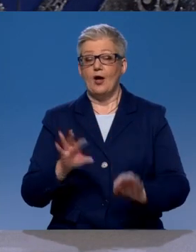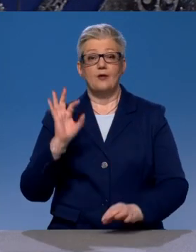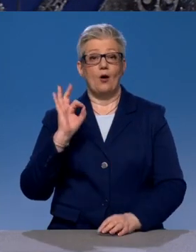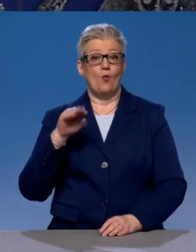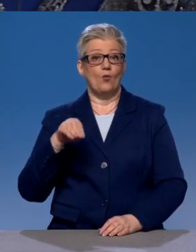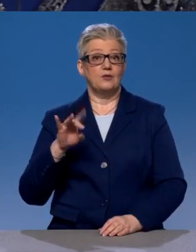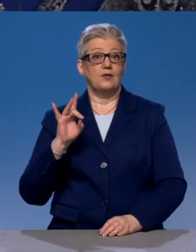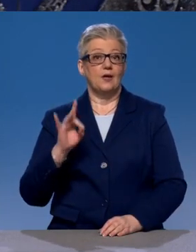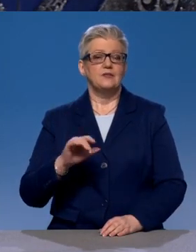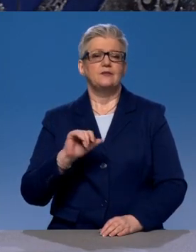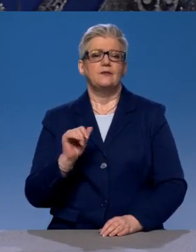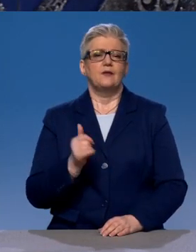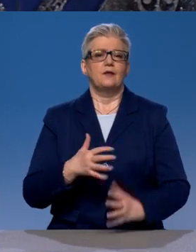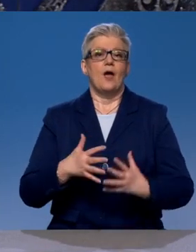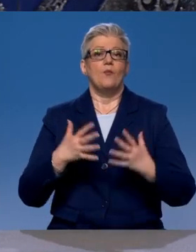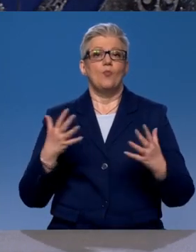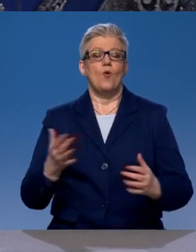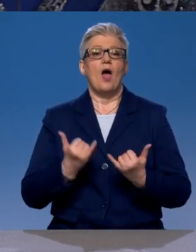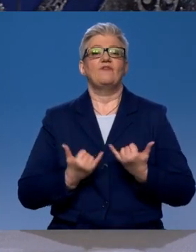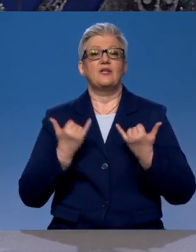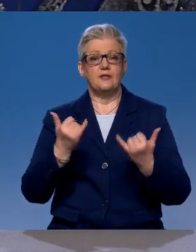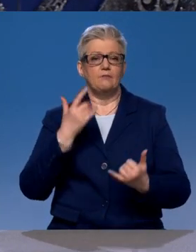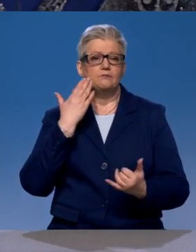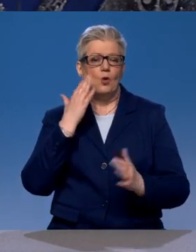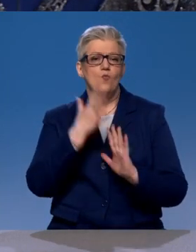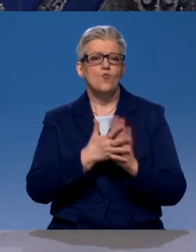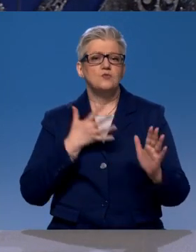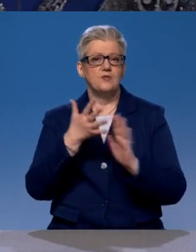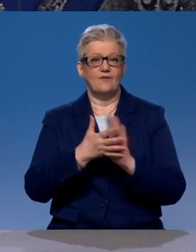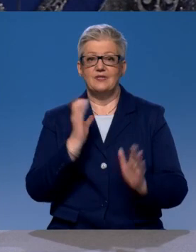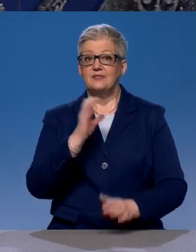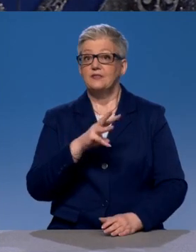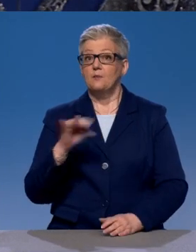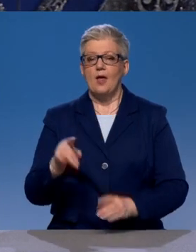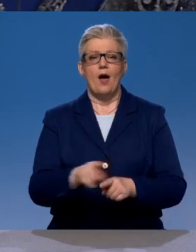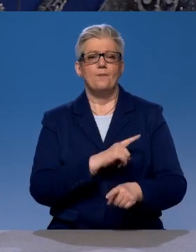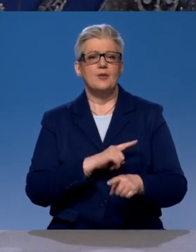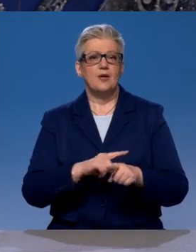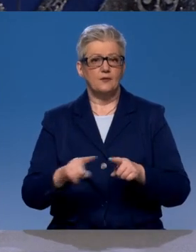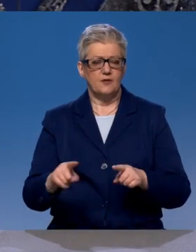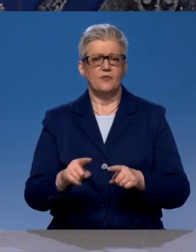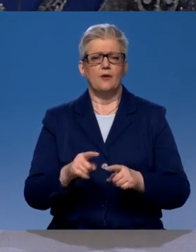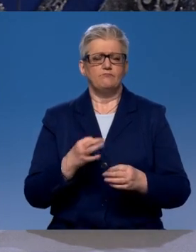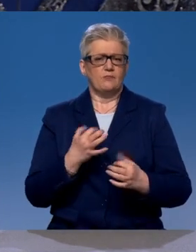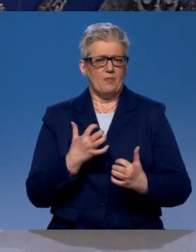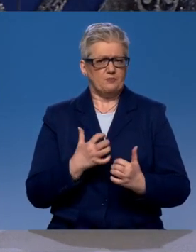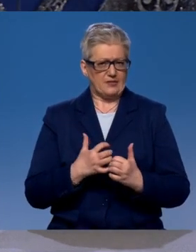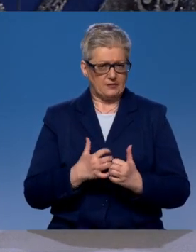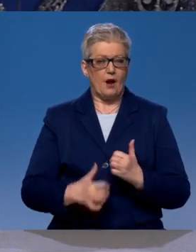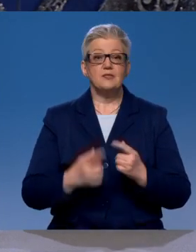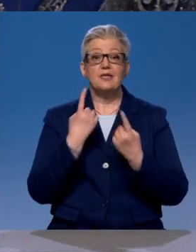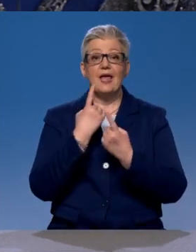из наиболее авторитетных и узнаваемых СМИ, которые оперативно и беспристрастно информируют жителей